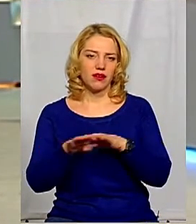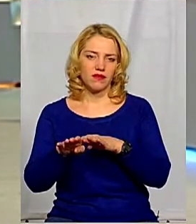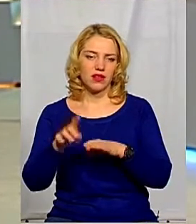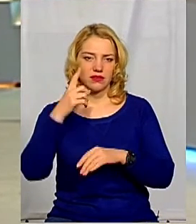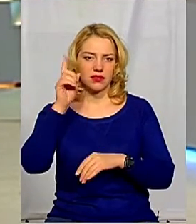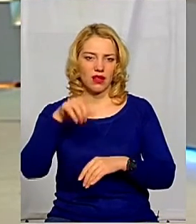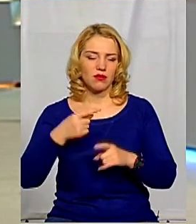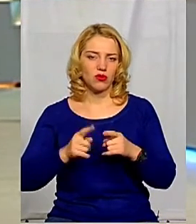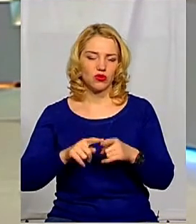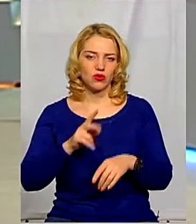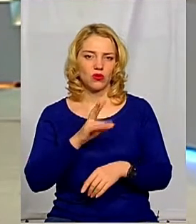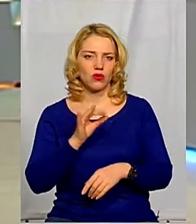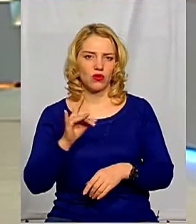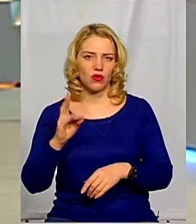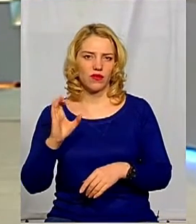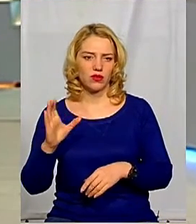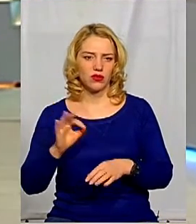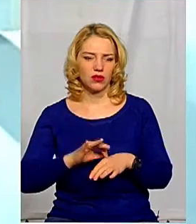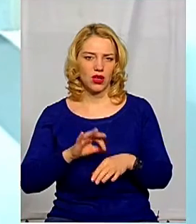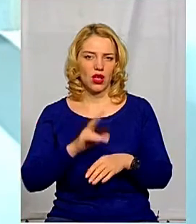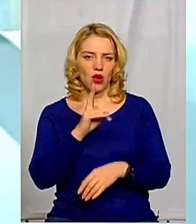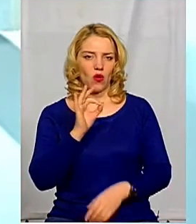хворобу. Нагадайте, будь ласка,